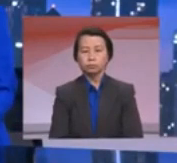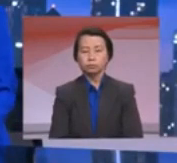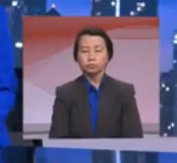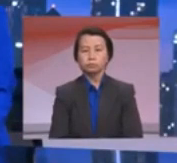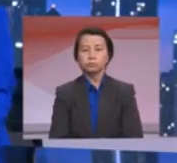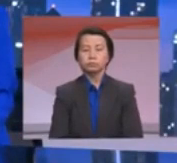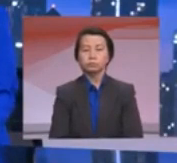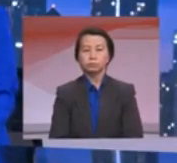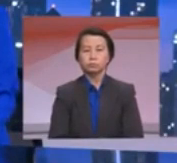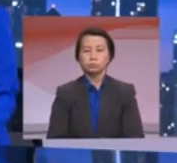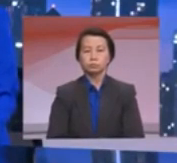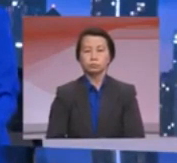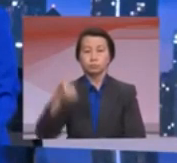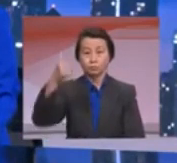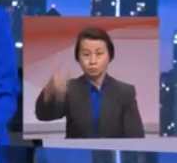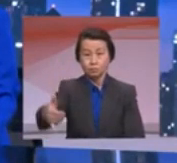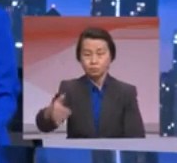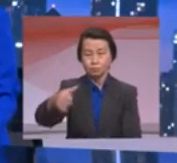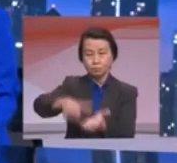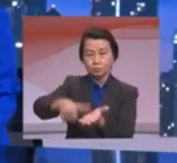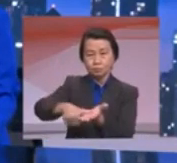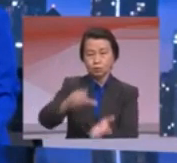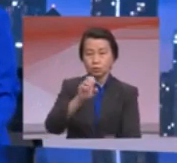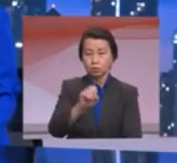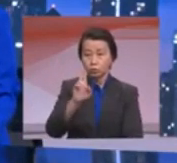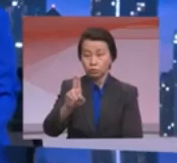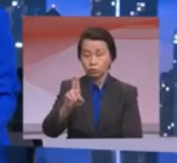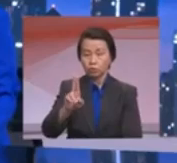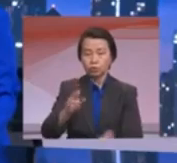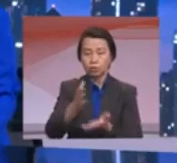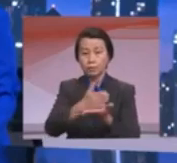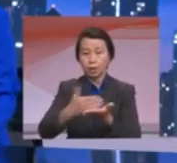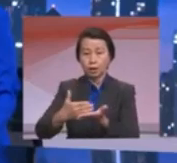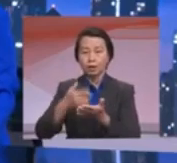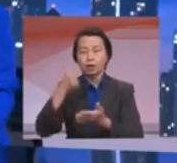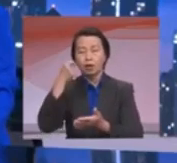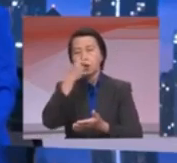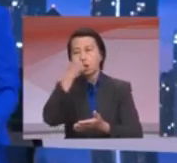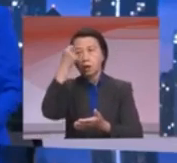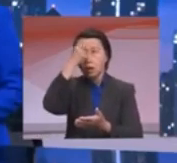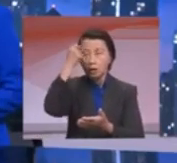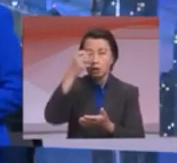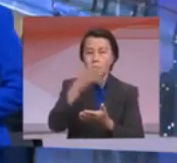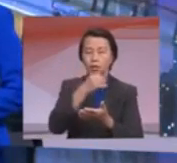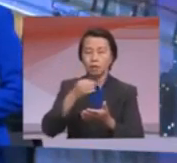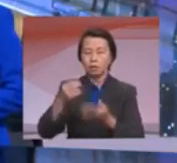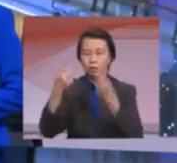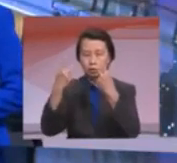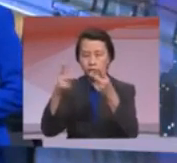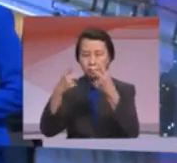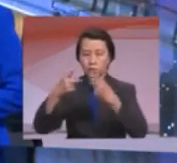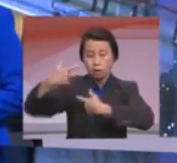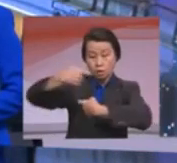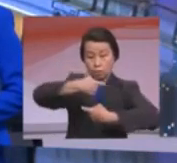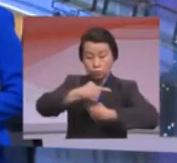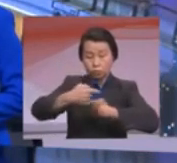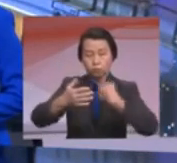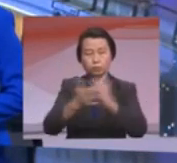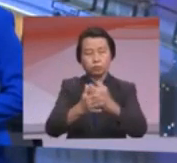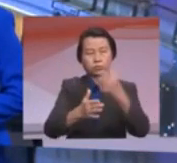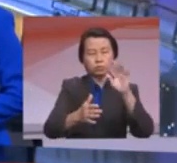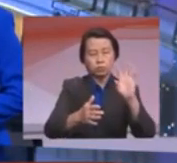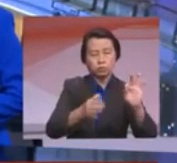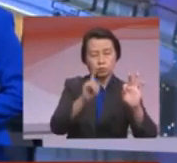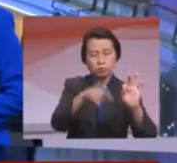Dalam pada itu, pengunjung pusat beli belah wan utama bahagian kosmetik dan wangian Paksen Elite antara 30 September hingga 7